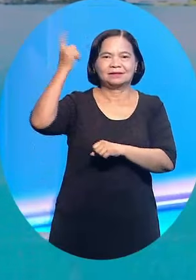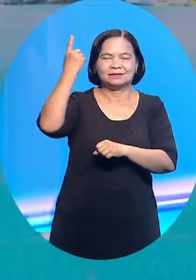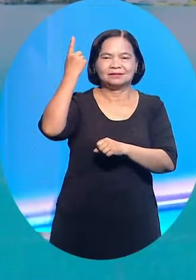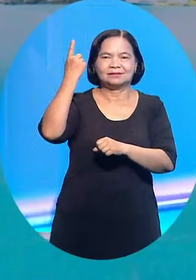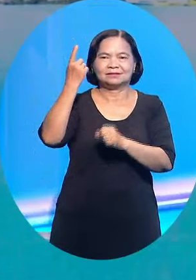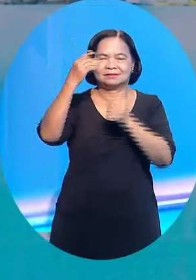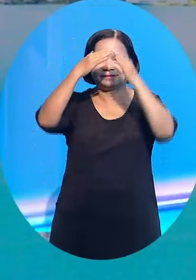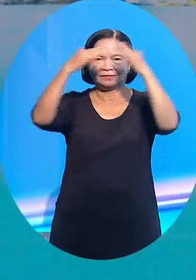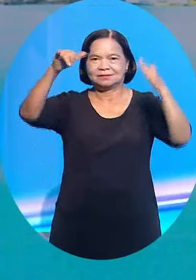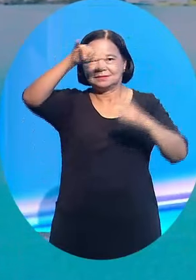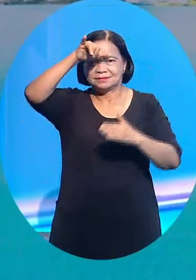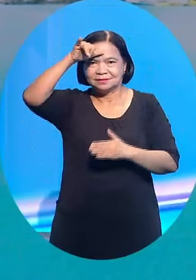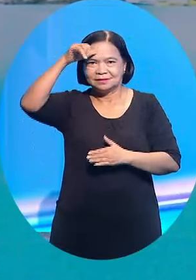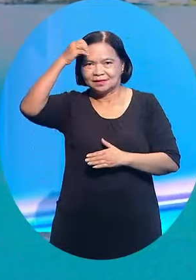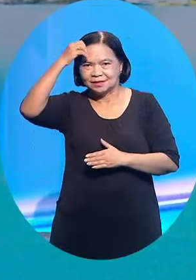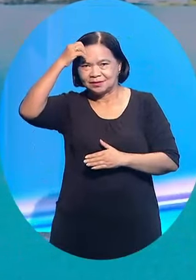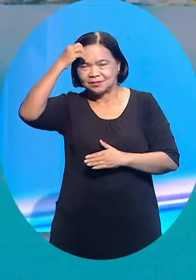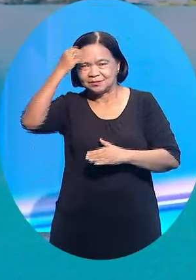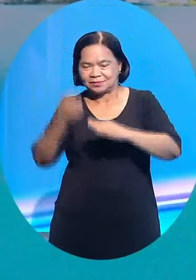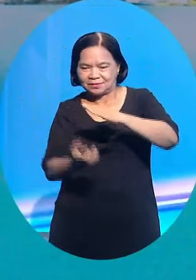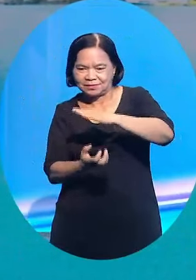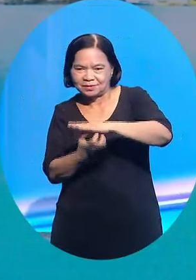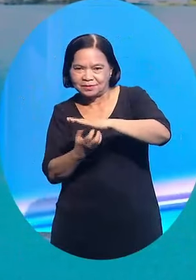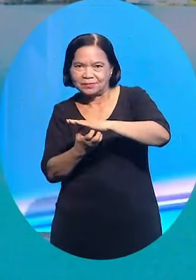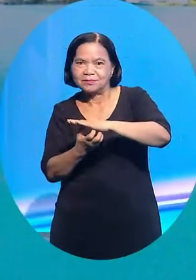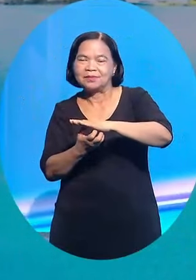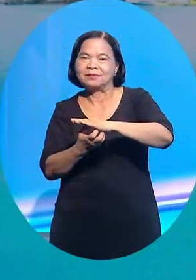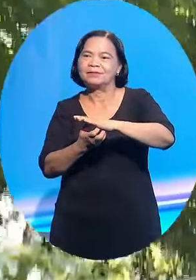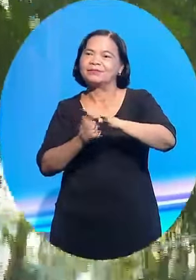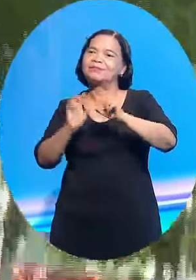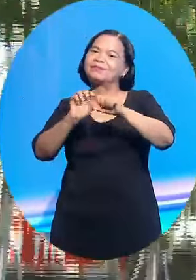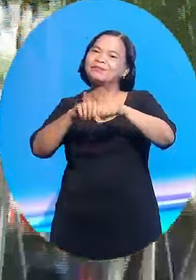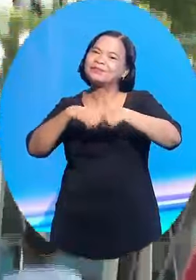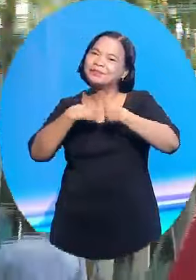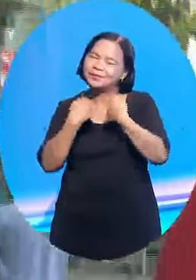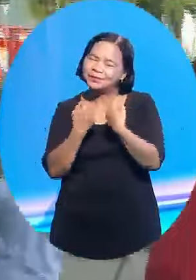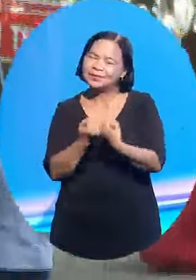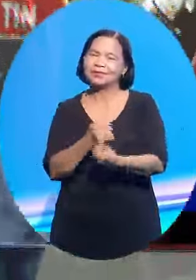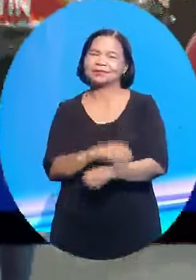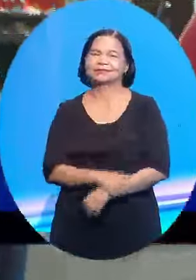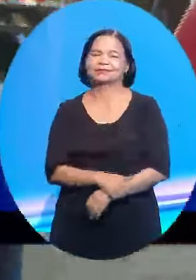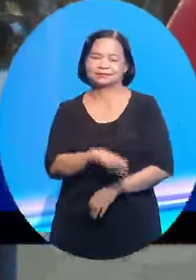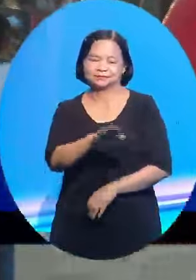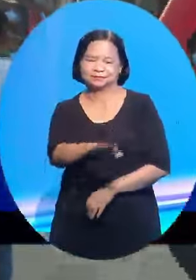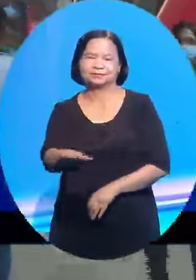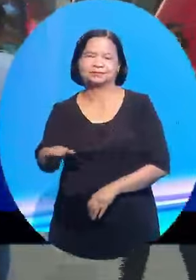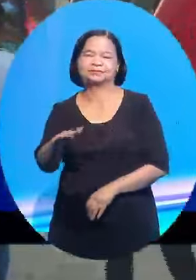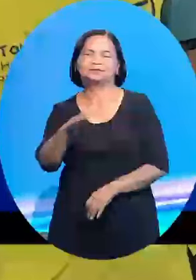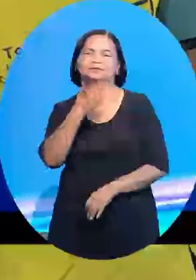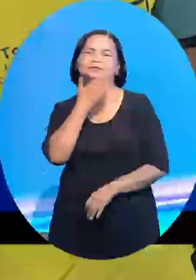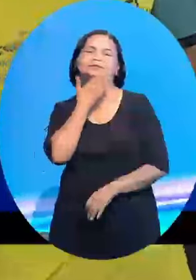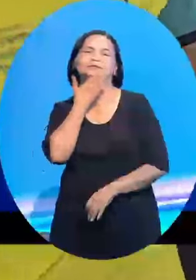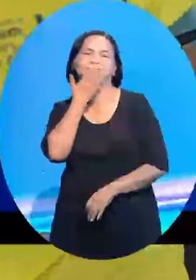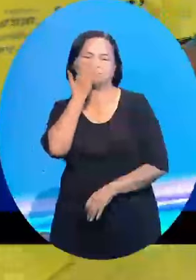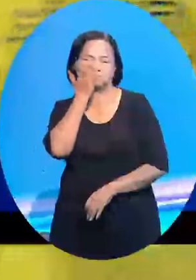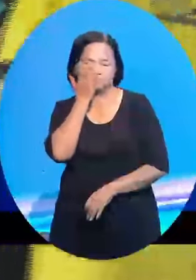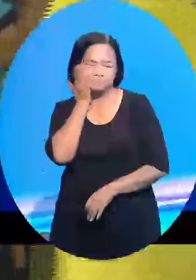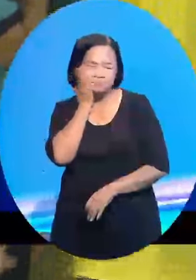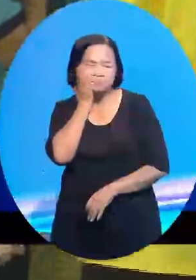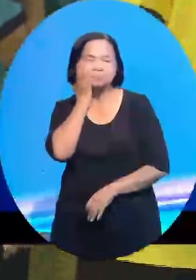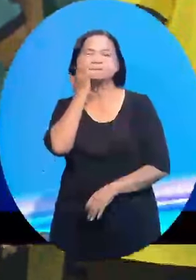Trường Đại học Công nghiệp Thực phẩm Thành phố Hồ Chí Minh Hù Phì tổ chức. Học sinh và phụ huynh đã được trải nghiệm môi trường học tập, tiếp